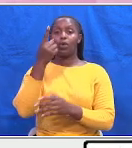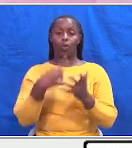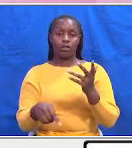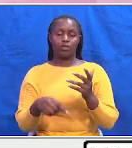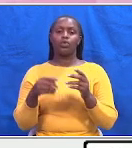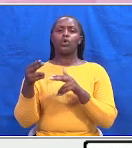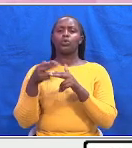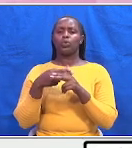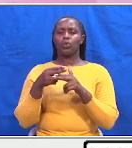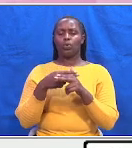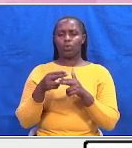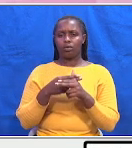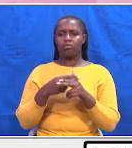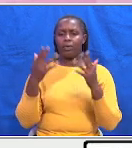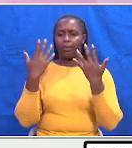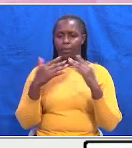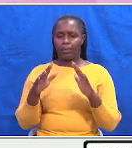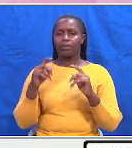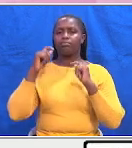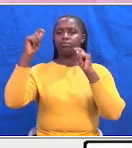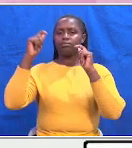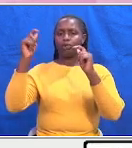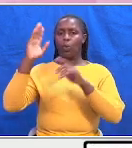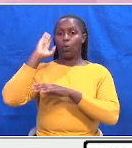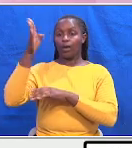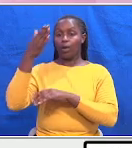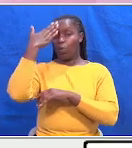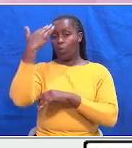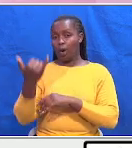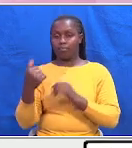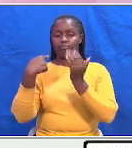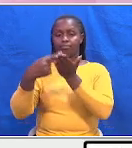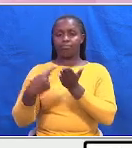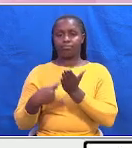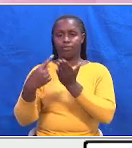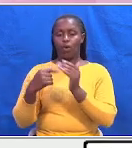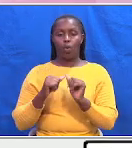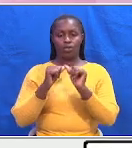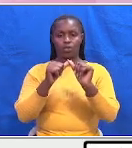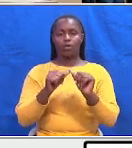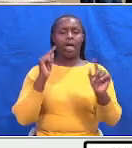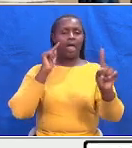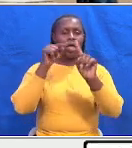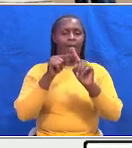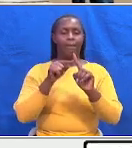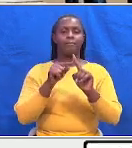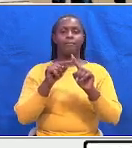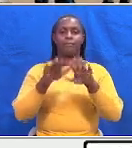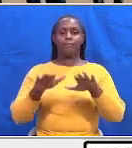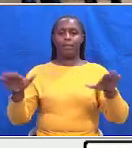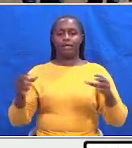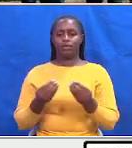huo utaisha hivi karibuni, kwani mazungumzo yanaendelea ili kutafuta suluhu ya kudumu.